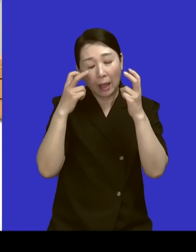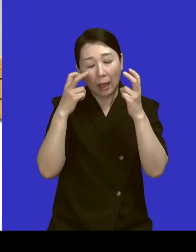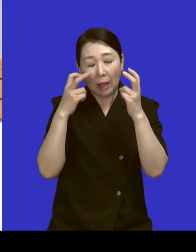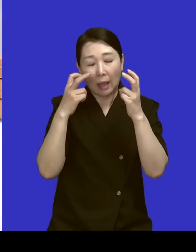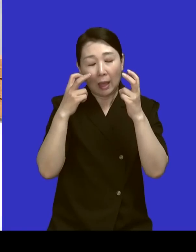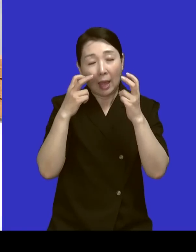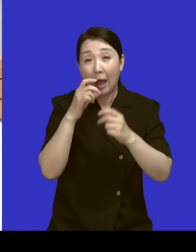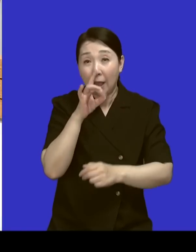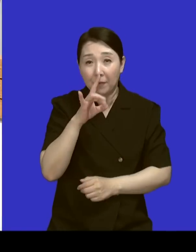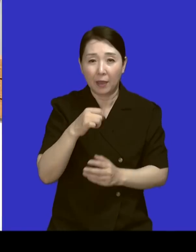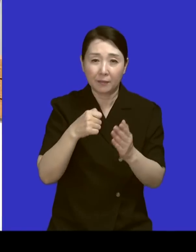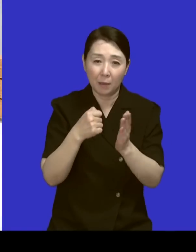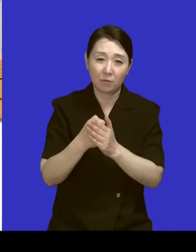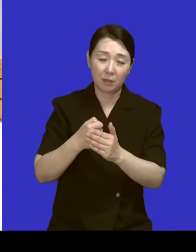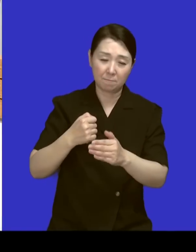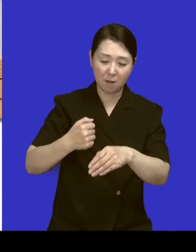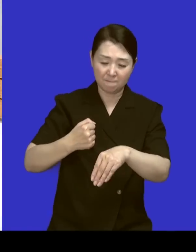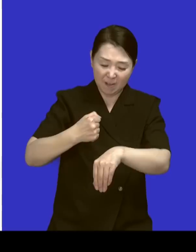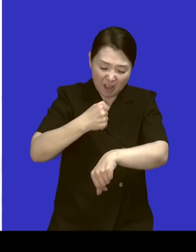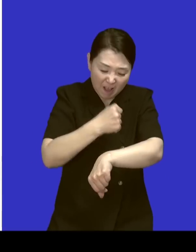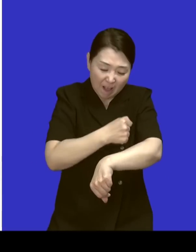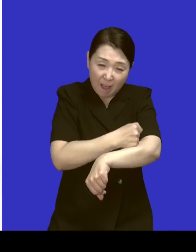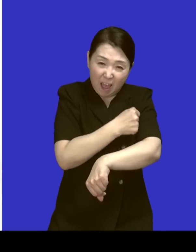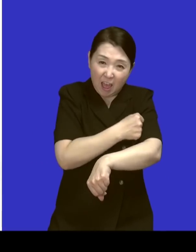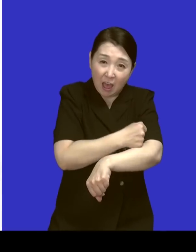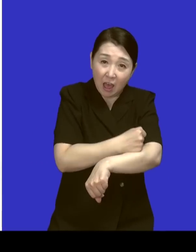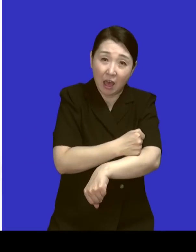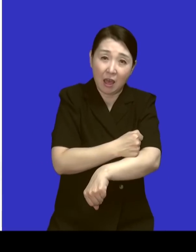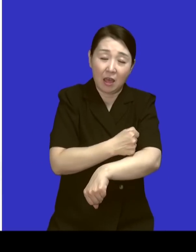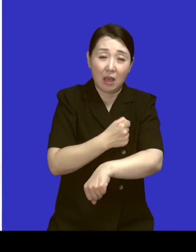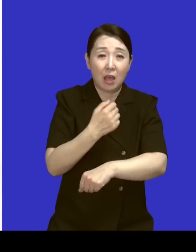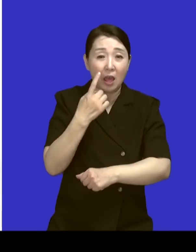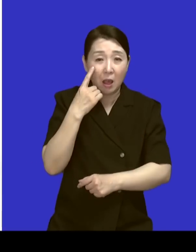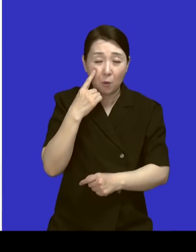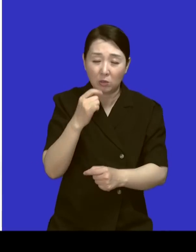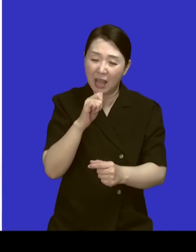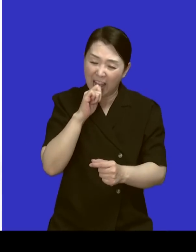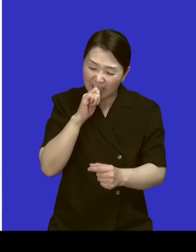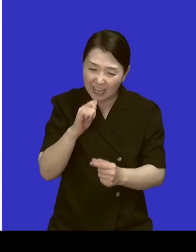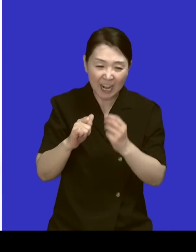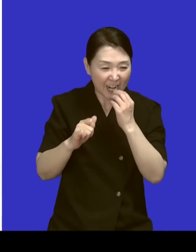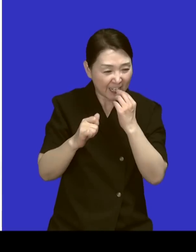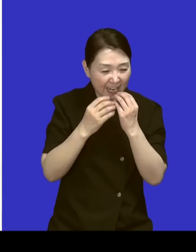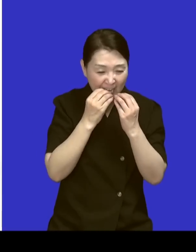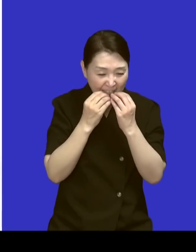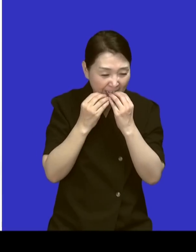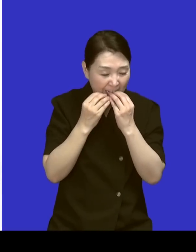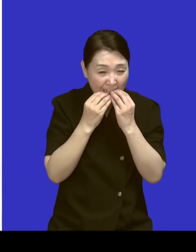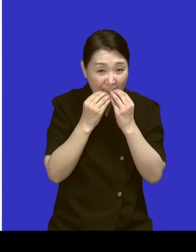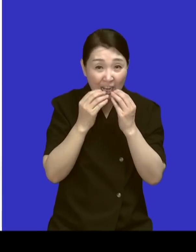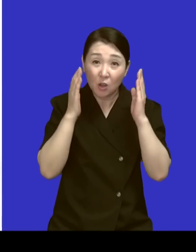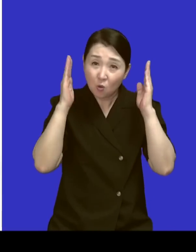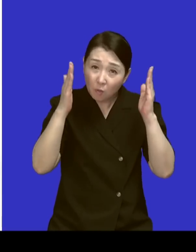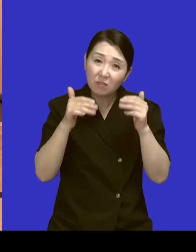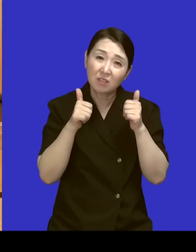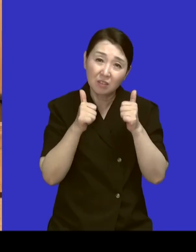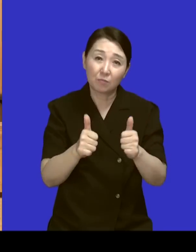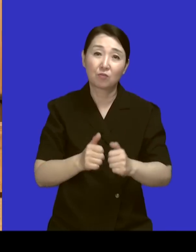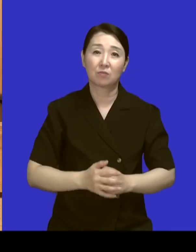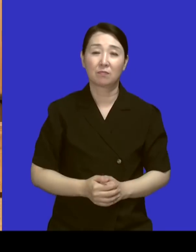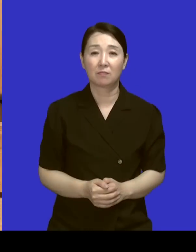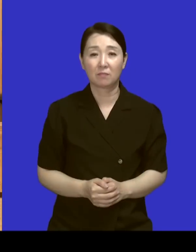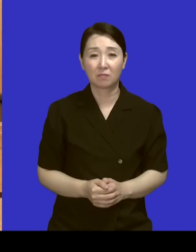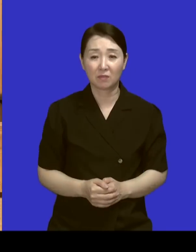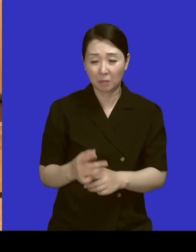찔러가고 콤파스로요? 네네네. 그래서 손목도 이렇게 물어 뜯어가면서 잠을 안 자고 계속 공부에만 집중을 했었어요.